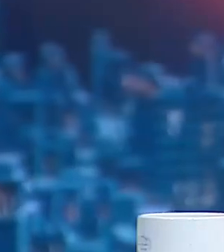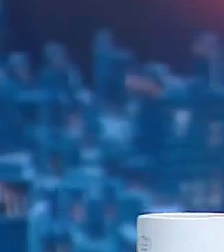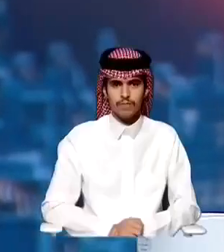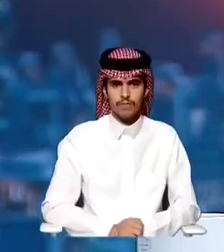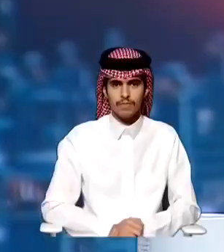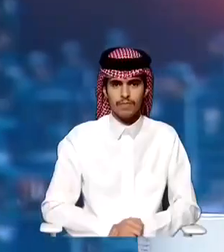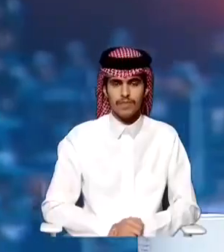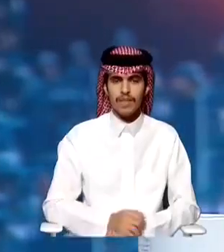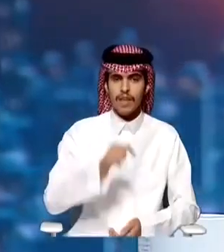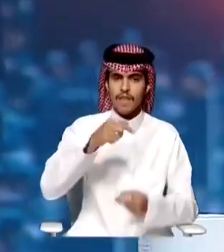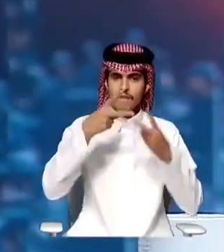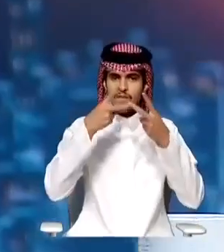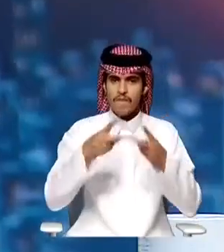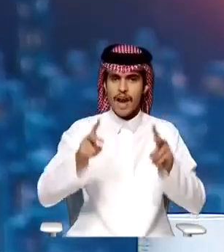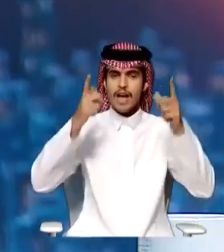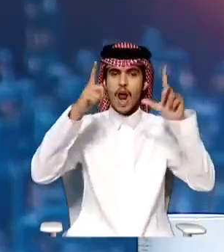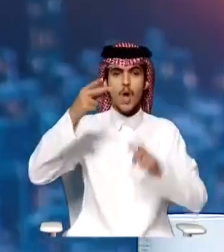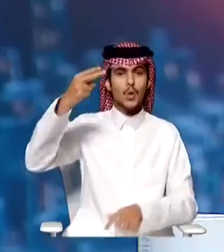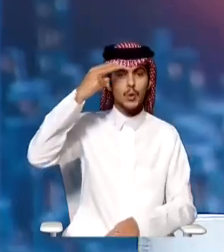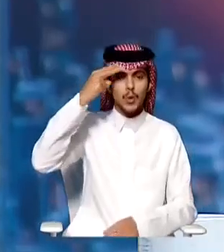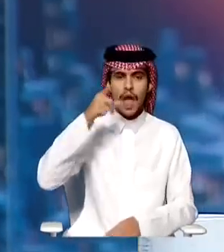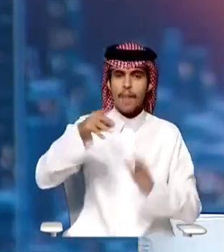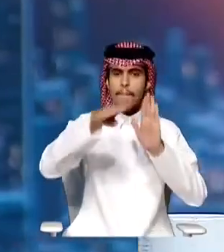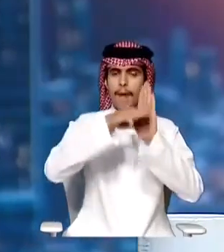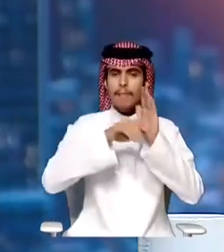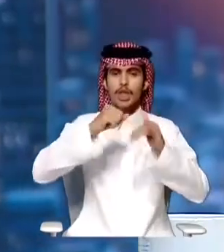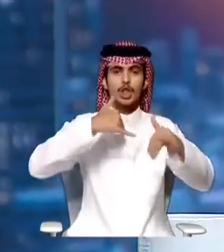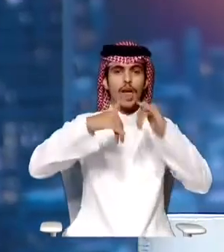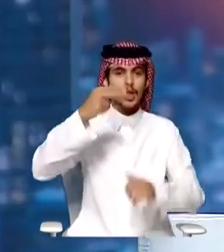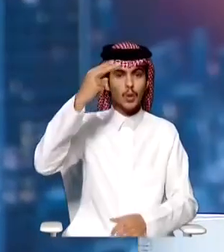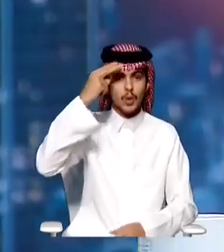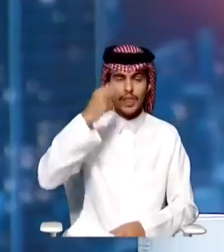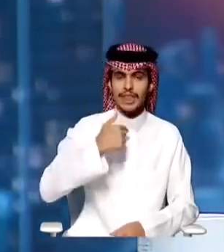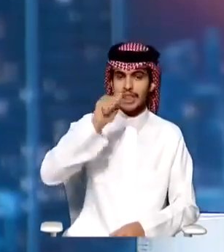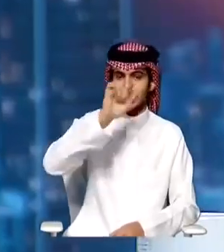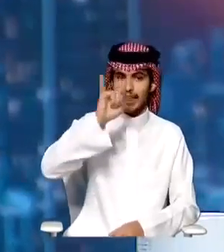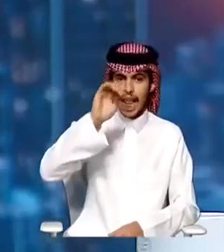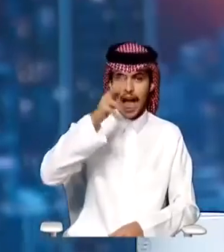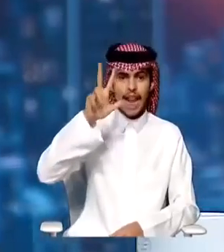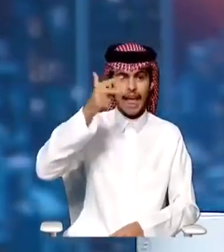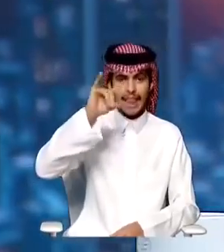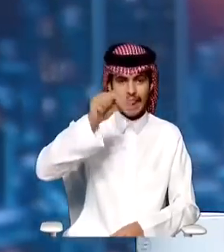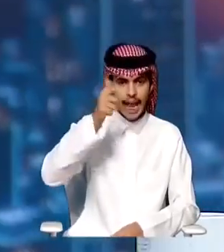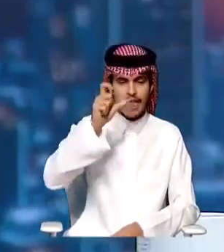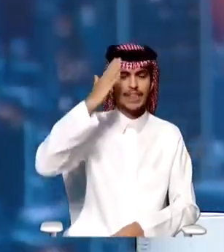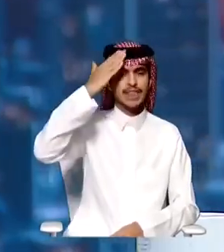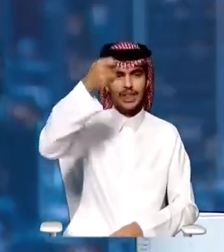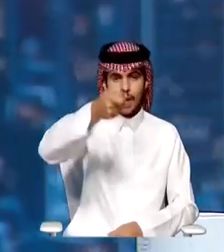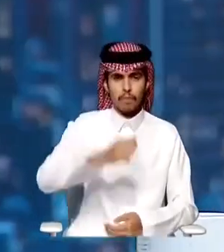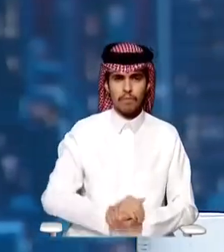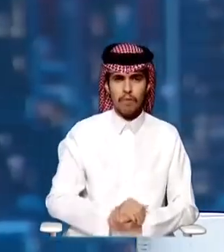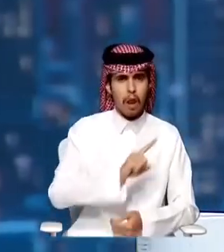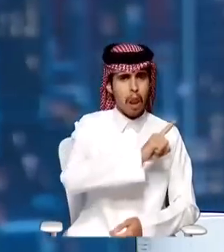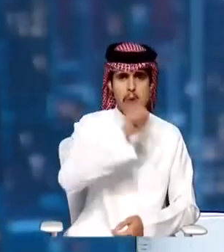من قناه السعوديه انتم تشاهدون برنامج شارع السعودي معنا صلاح الغيدان السلام عليكم لا مستحيل